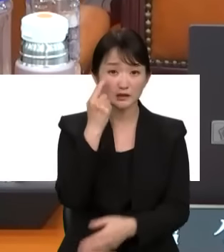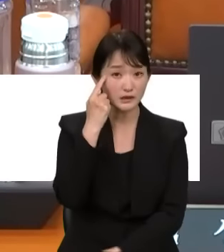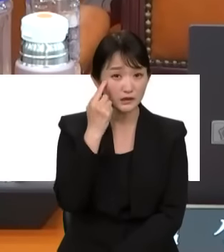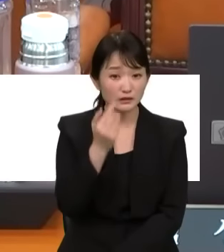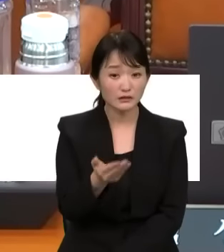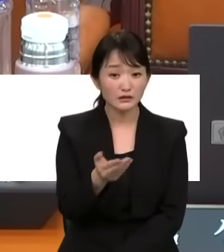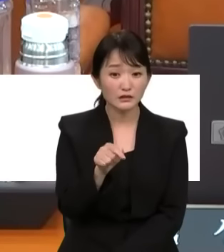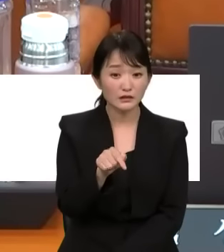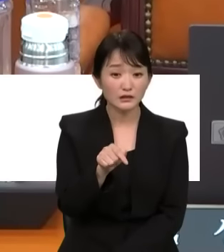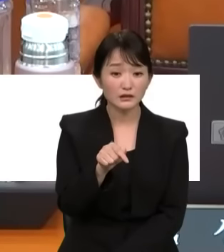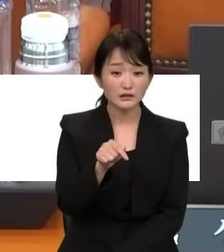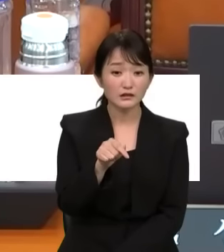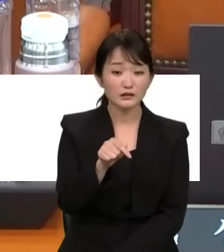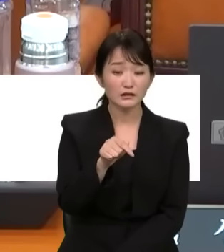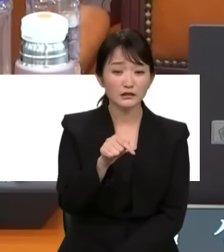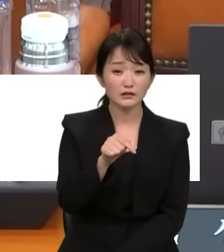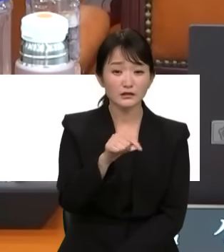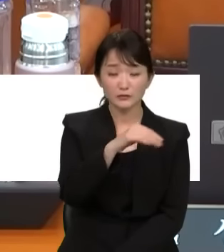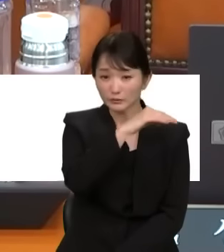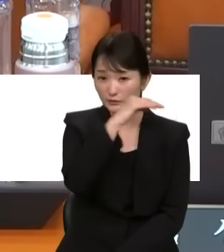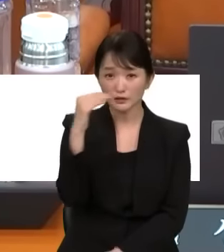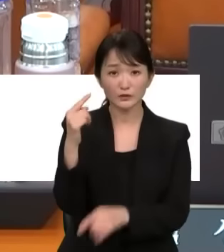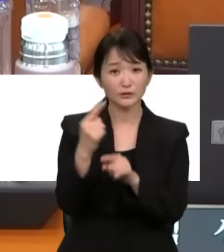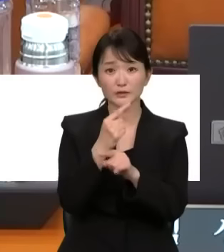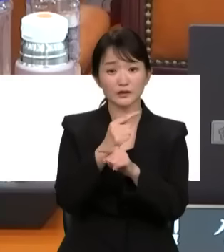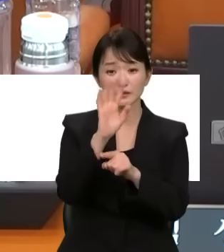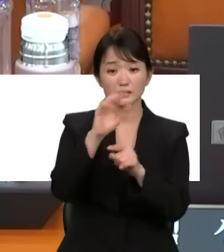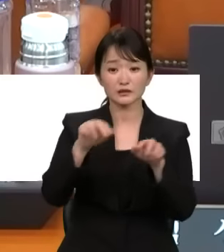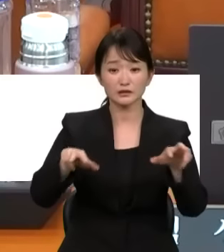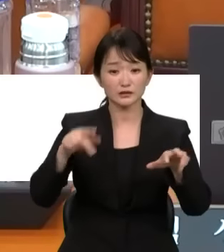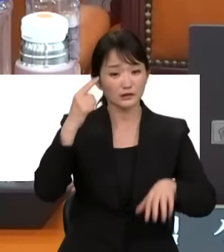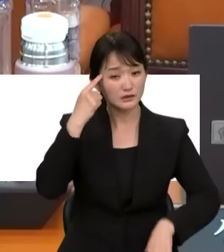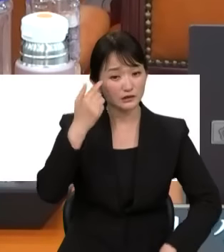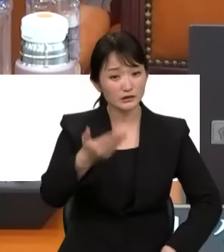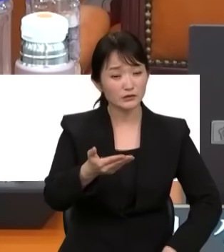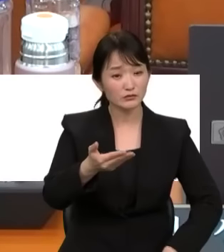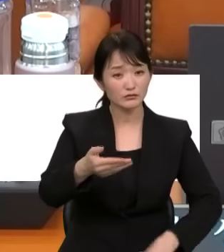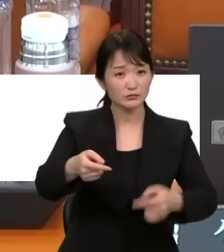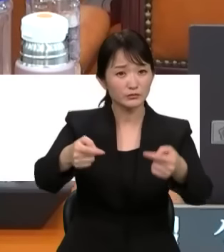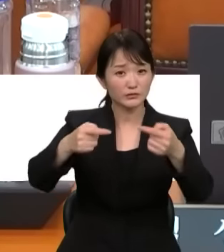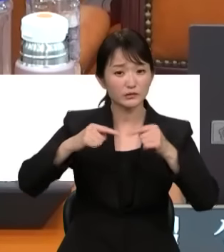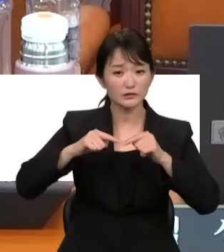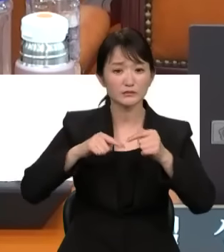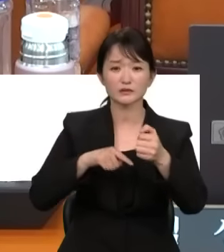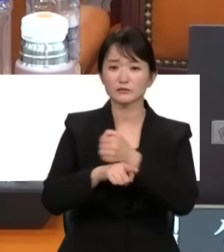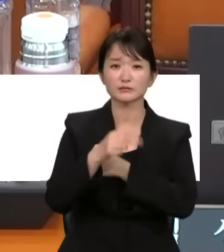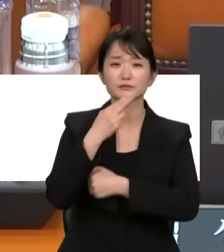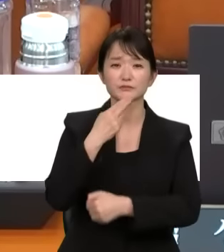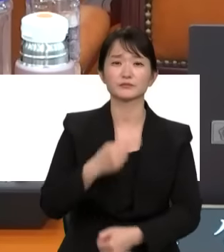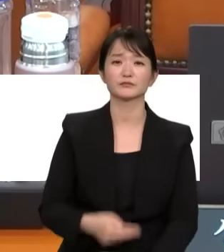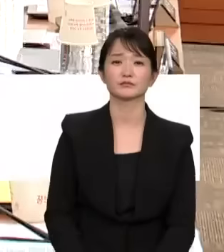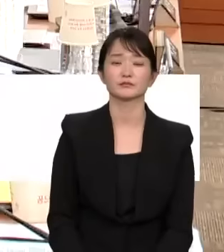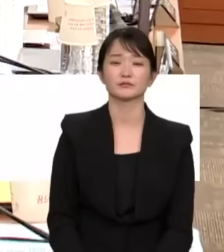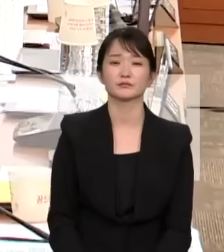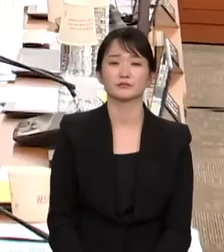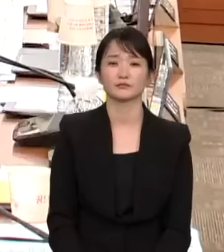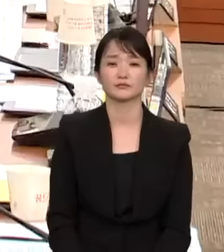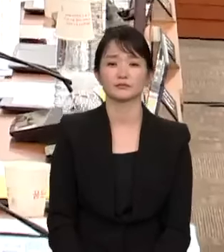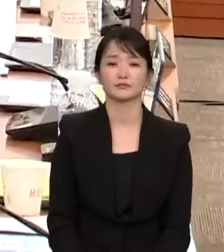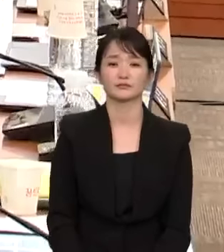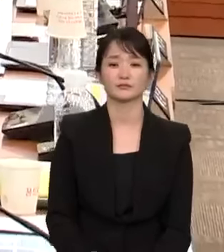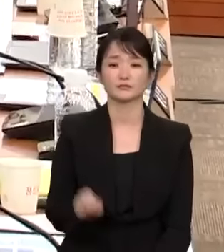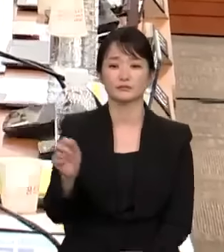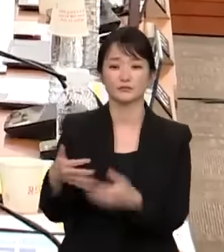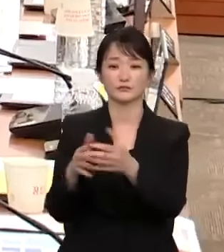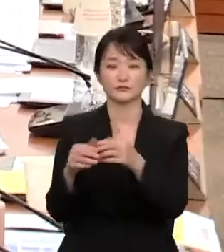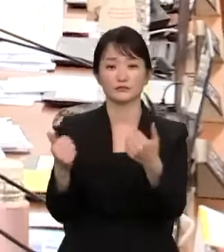것은 그것을 바로 잡아주지 않으면 저희들은 현한 질의에 참석할 의미가 없다고 생각합니다 여당은